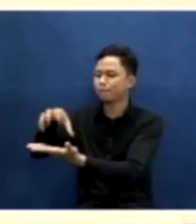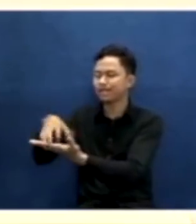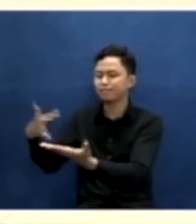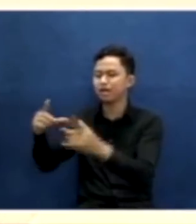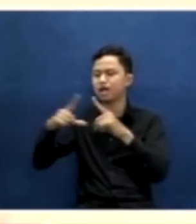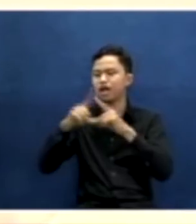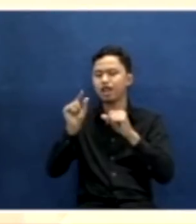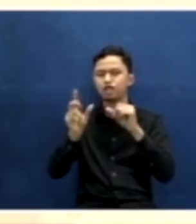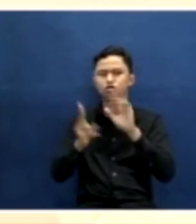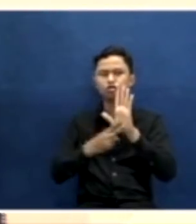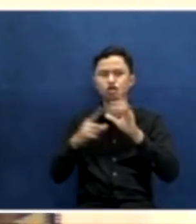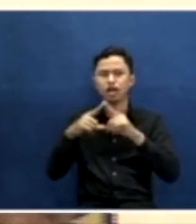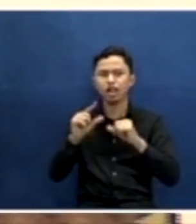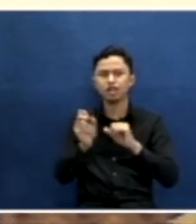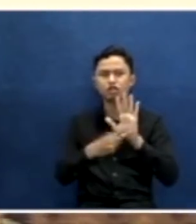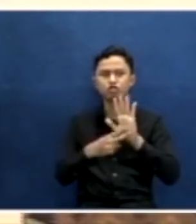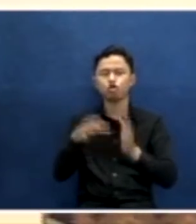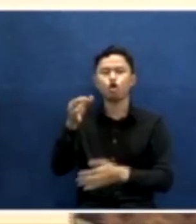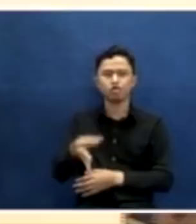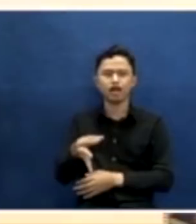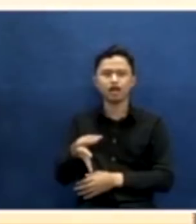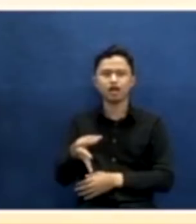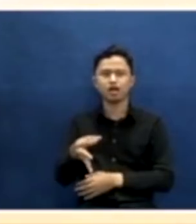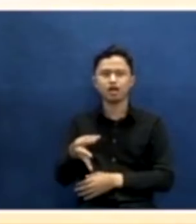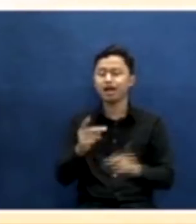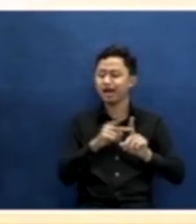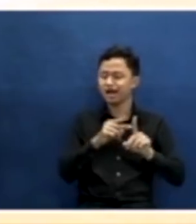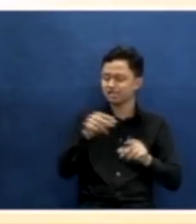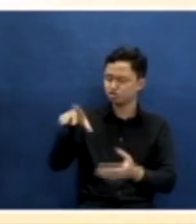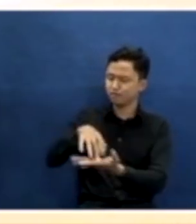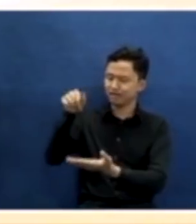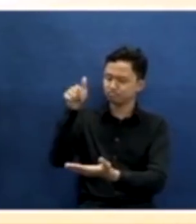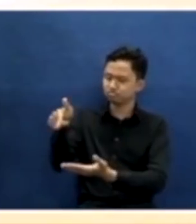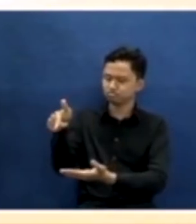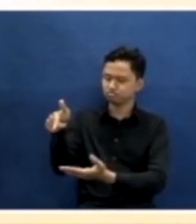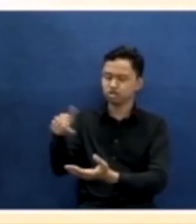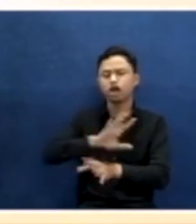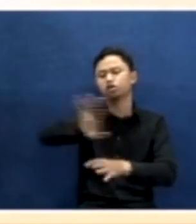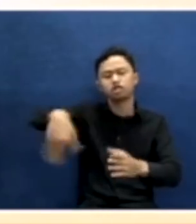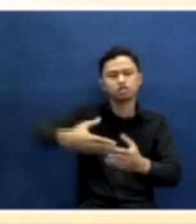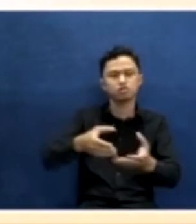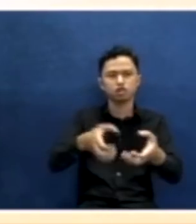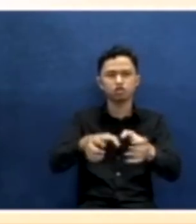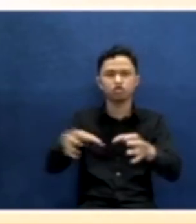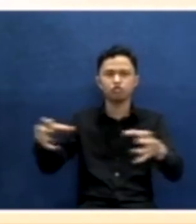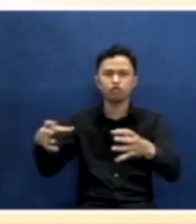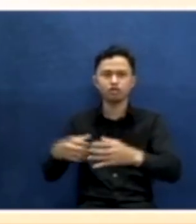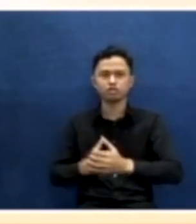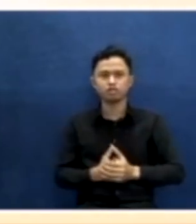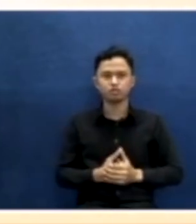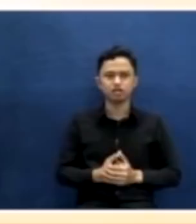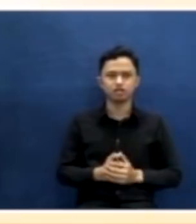alun-alun kota yang kemudian telah ditunjuk oleh kemudian Hajj penyusup untuk menjadi tempat mengumpulkan telur di